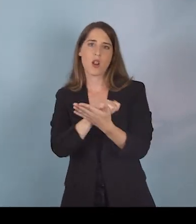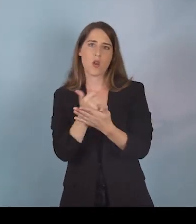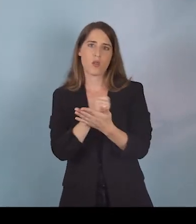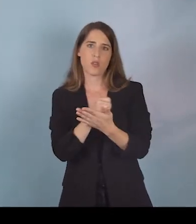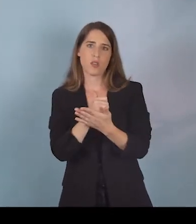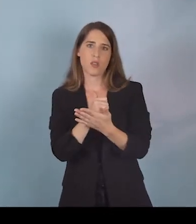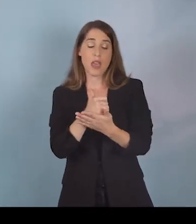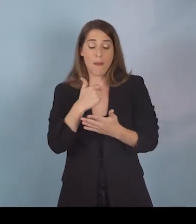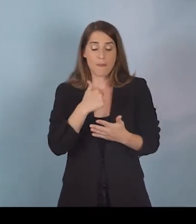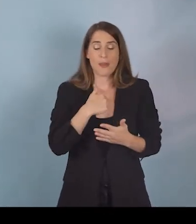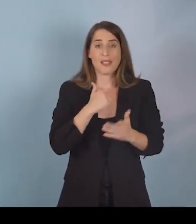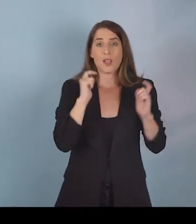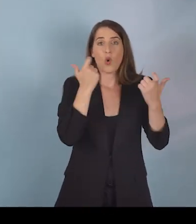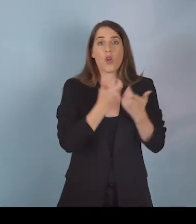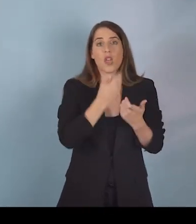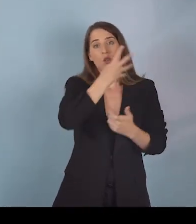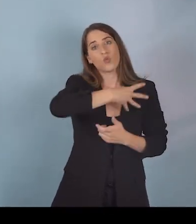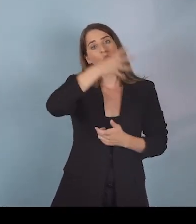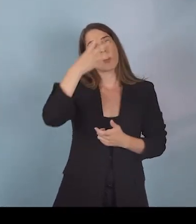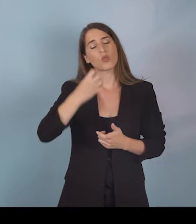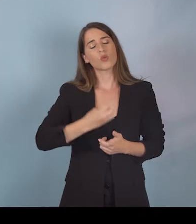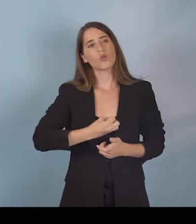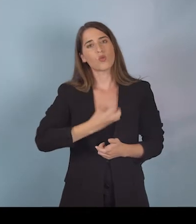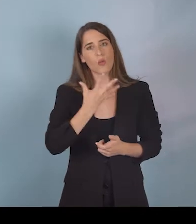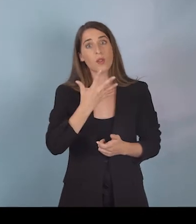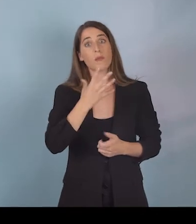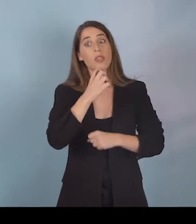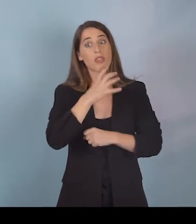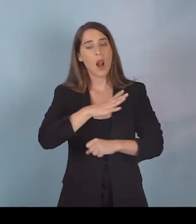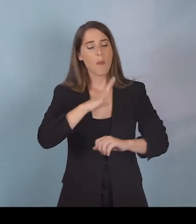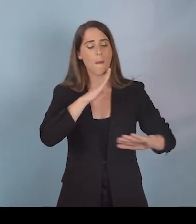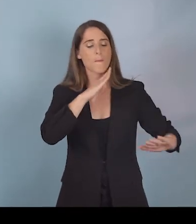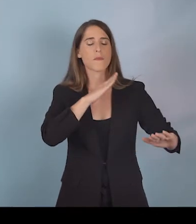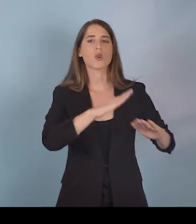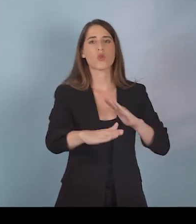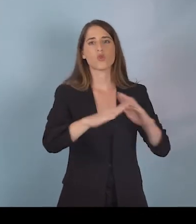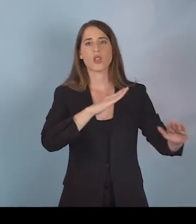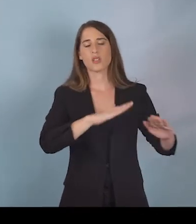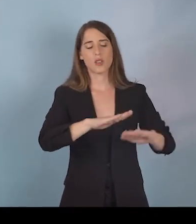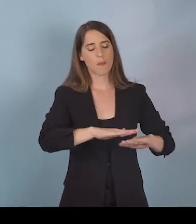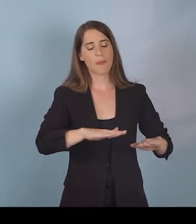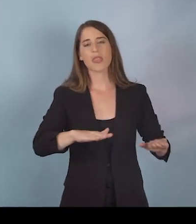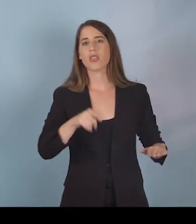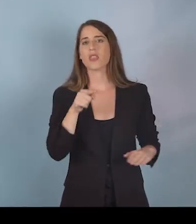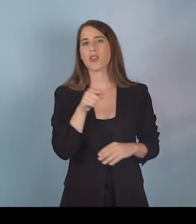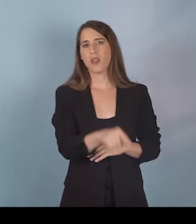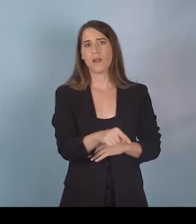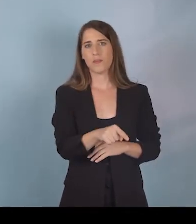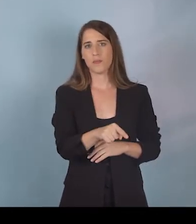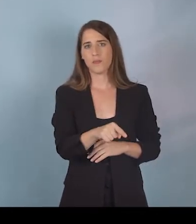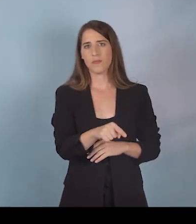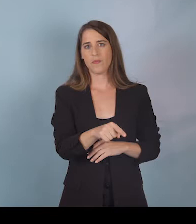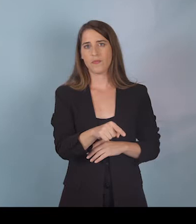διακύβευμα για μας είναι ότι στο όνομα της προστασίας των παιδιών έχουμε μία